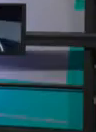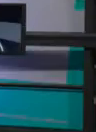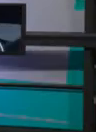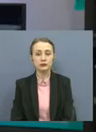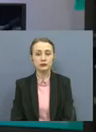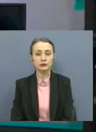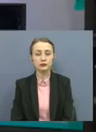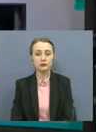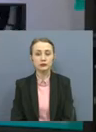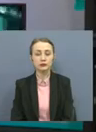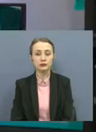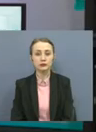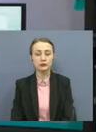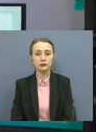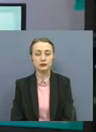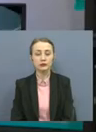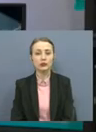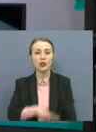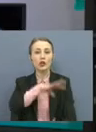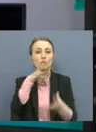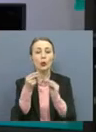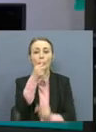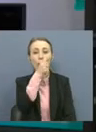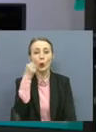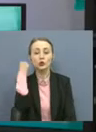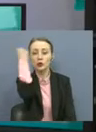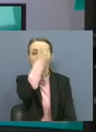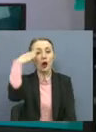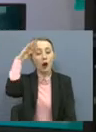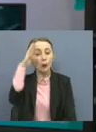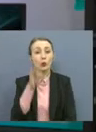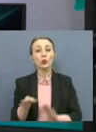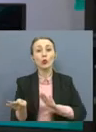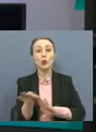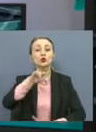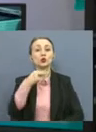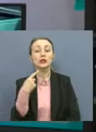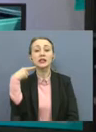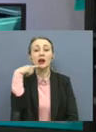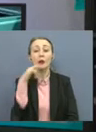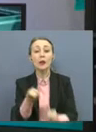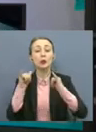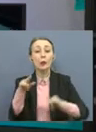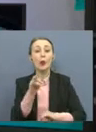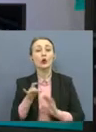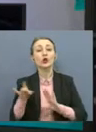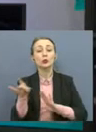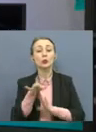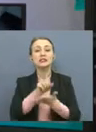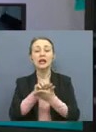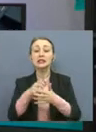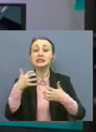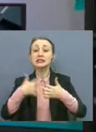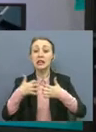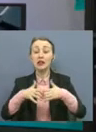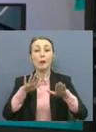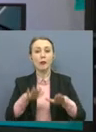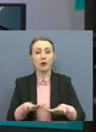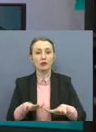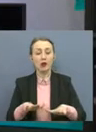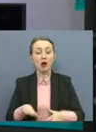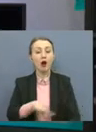Өткен жылдың қорытындысына сәйкес Ақмола өңірі әлеуметтік-экономикалық дамуы жағынан республика бойынша ортаңғы қатарда көрініп отыр.